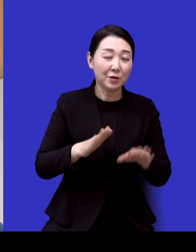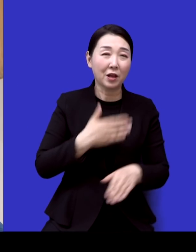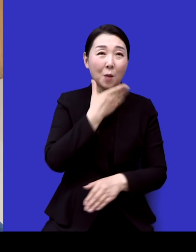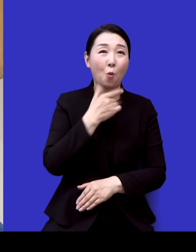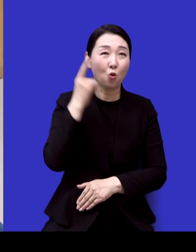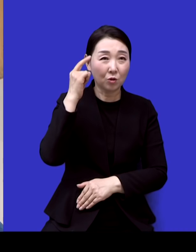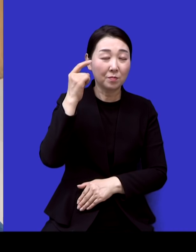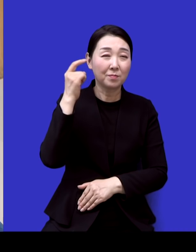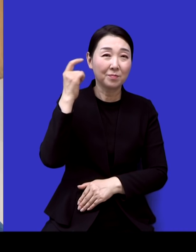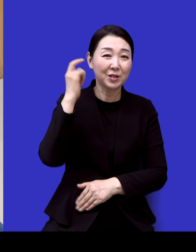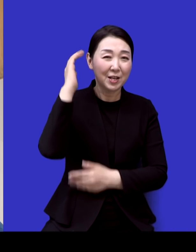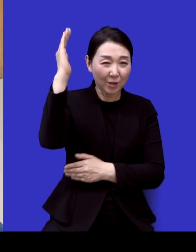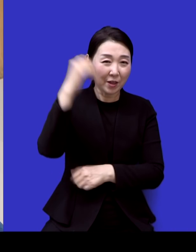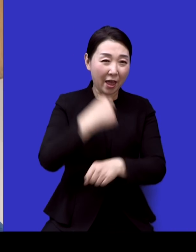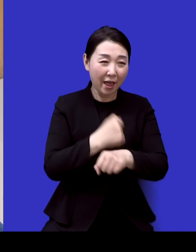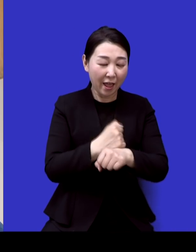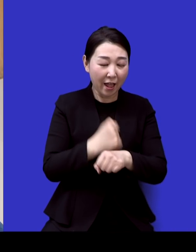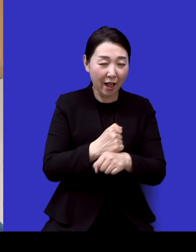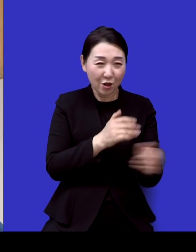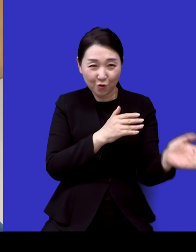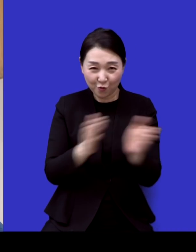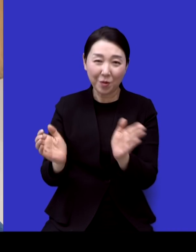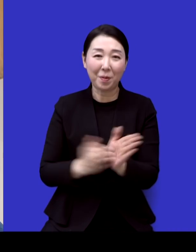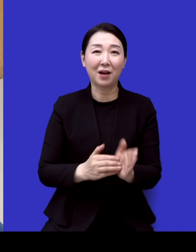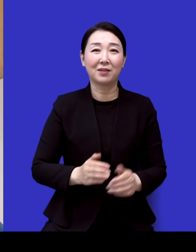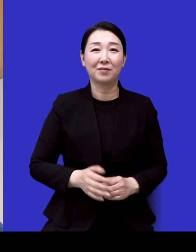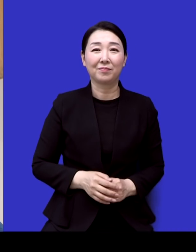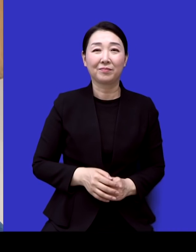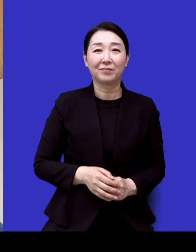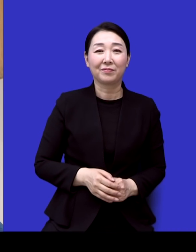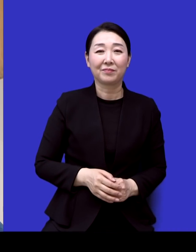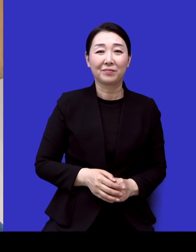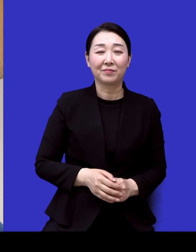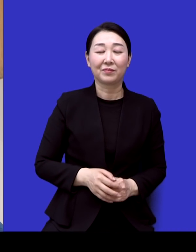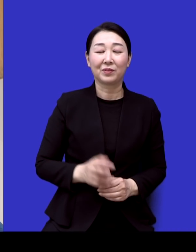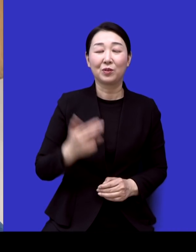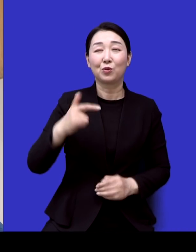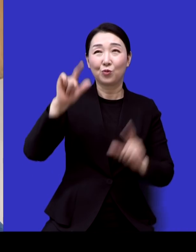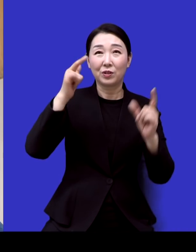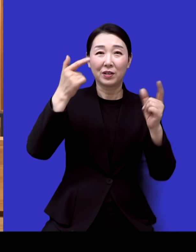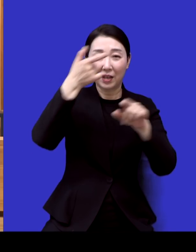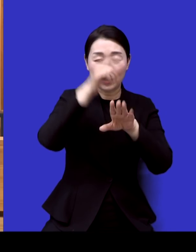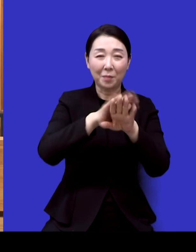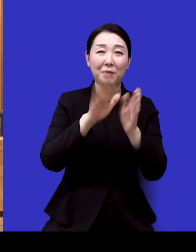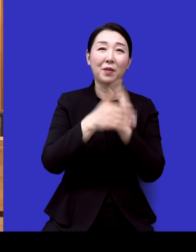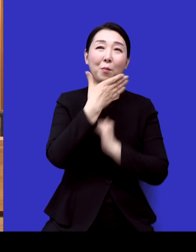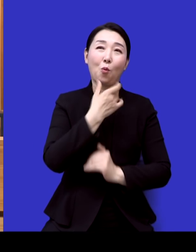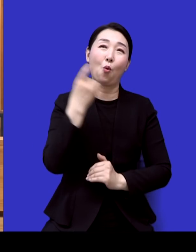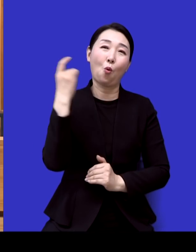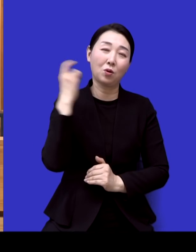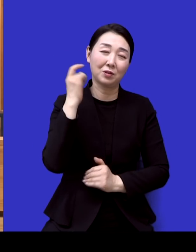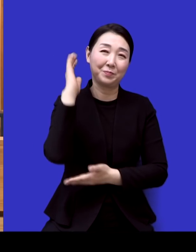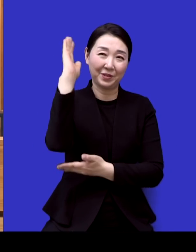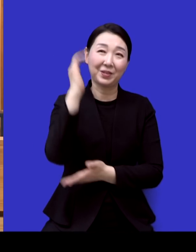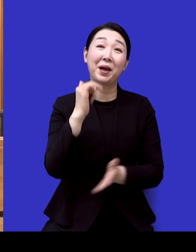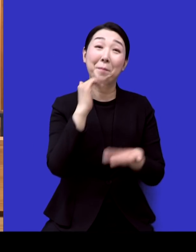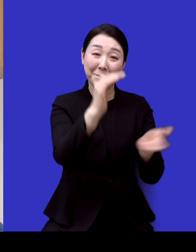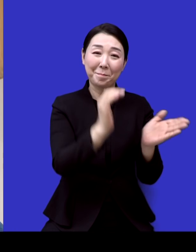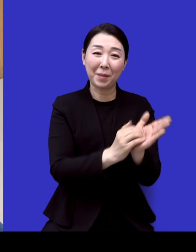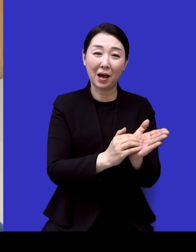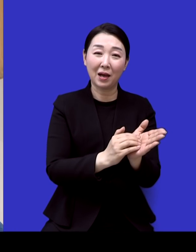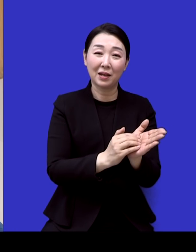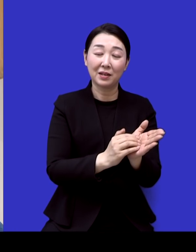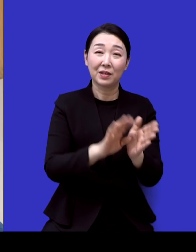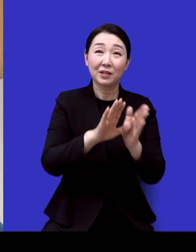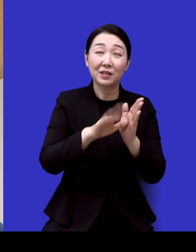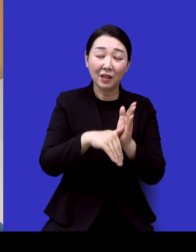복음을 전하리라 하고 열심히 칼을 갈아서 준비해서 예. 그 주일 예배 때 복음을 전했죠. 그때 기억에 남는 게